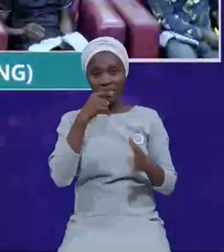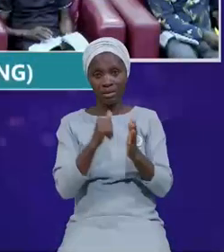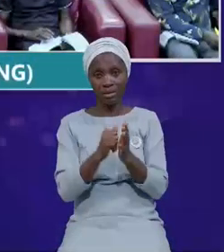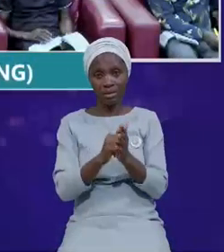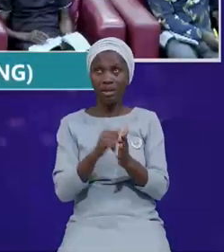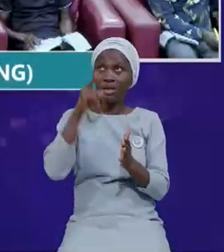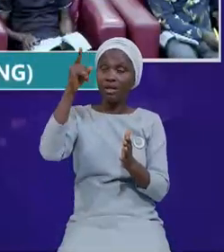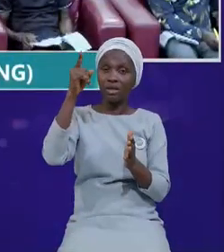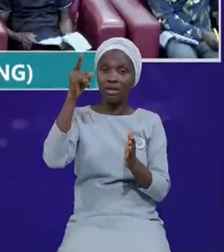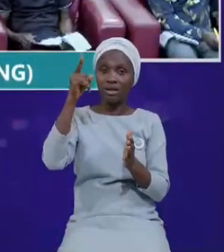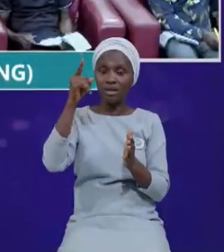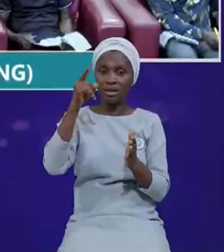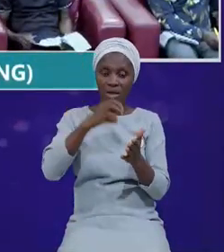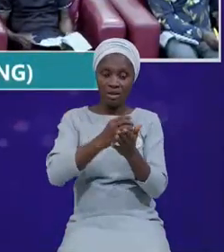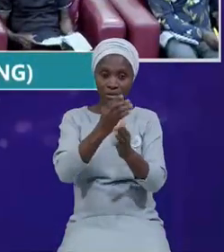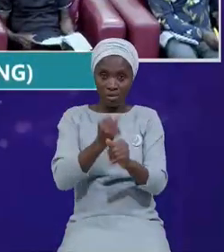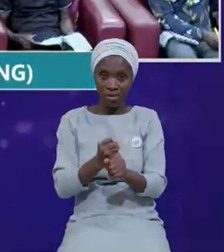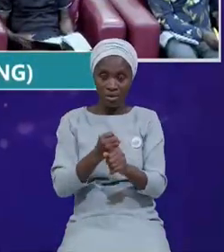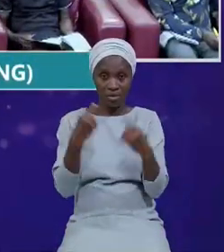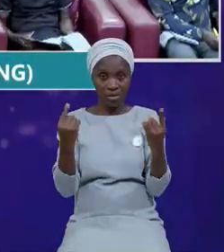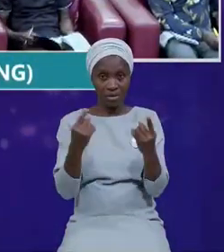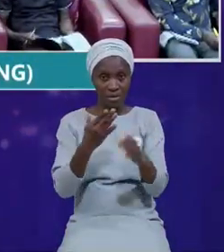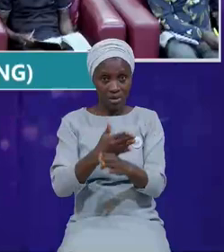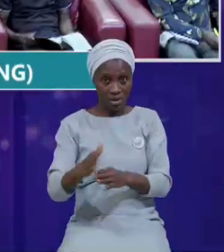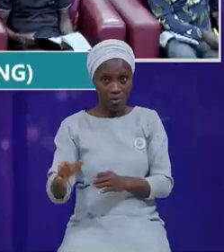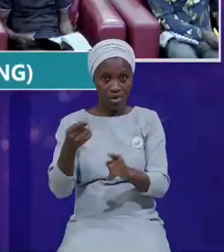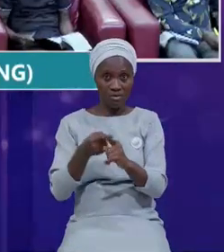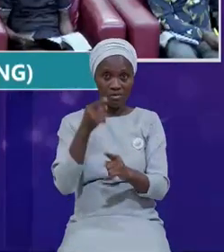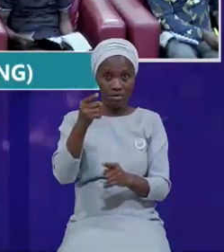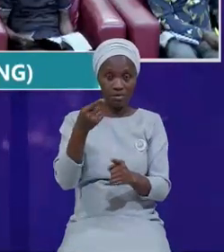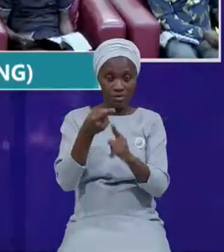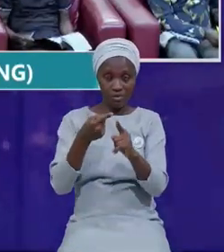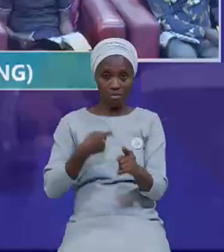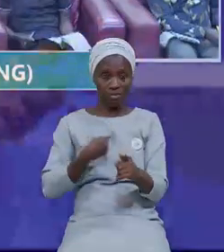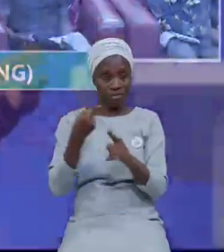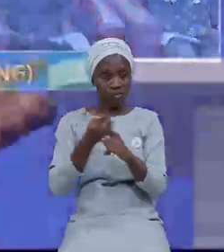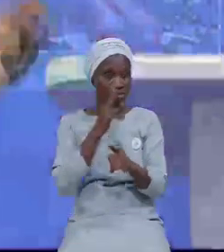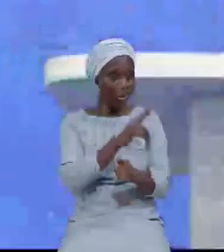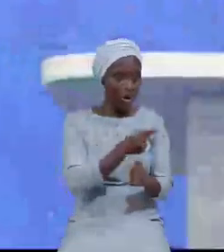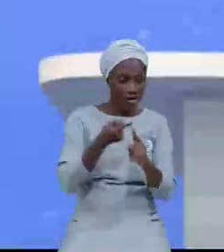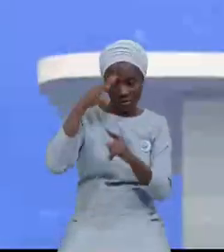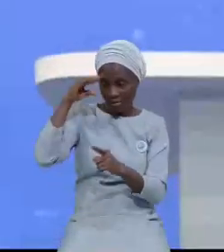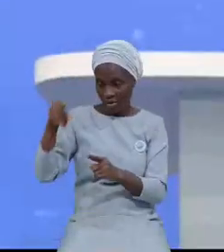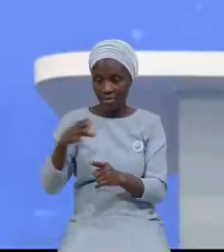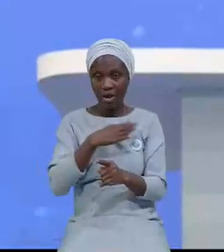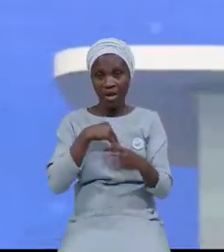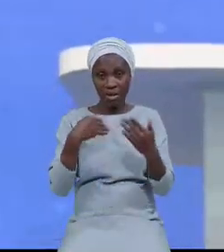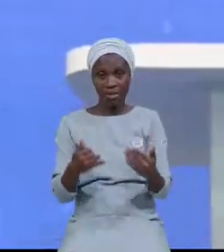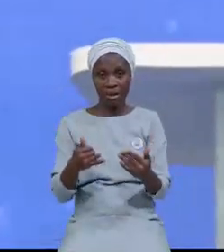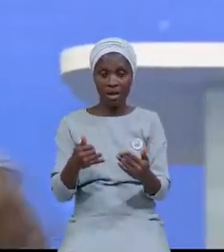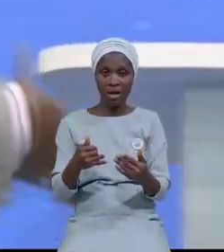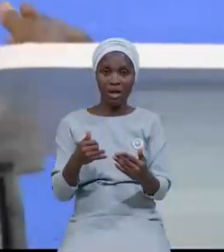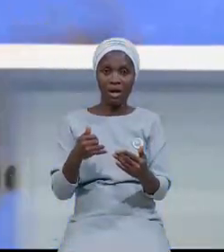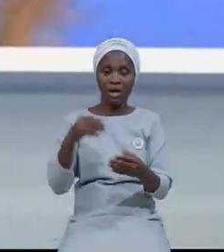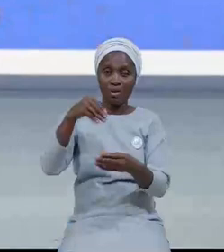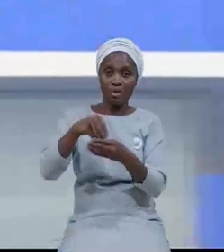et dit il a pris les péchés de ta vie de ma vie d'elle de lui et maintenant